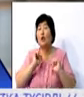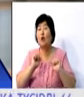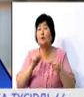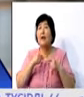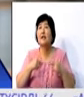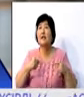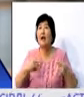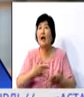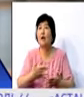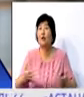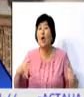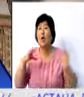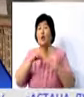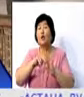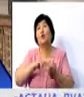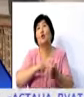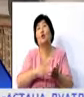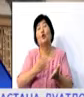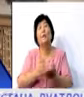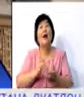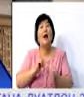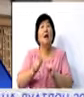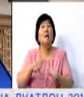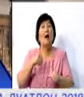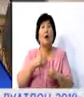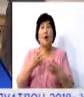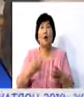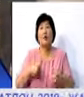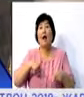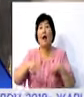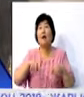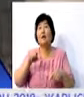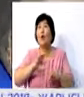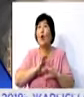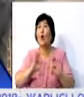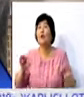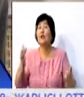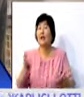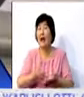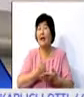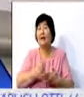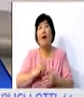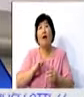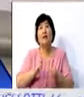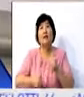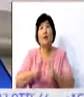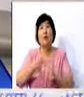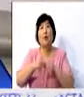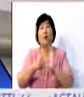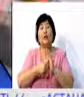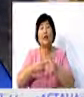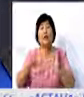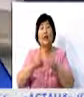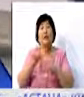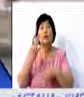жаңа түрлерін енгізу жоспарымызда бар. Спартакиаданың алғашқы күні аяқ допшылар арасында үздіктер анықталды. Жарыста 16 команда 4